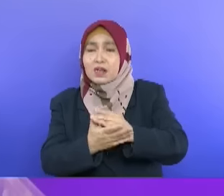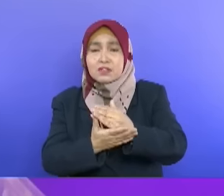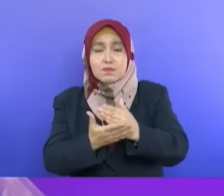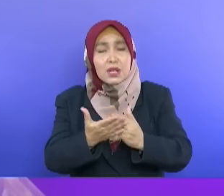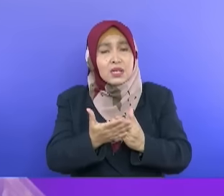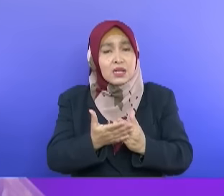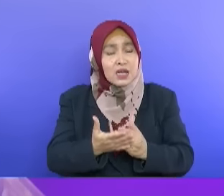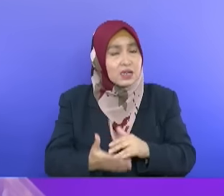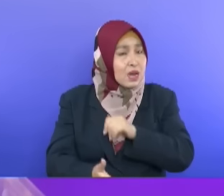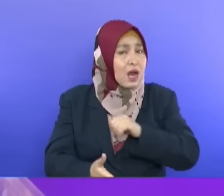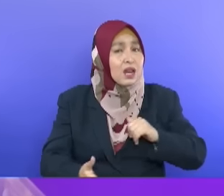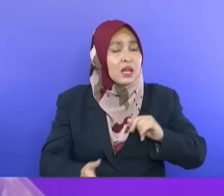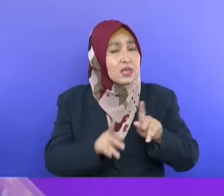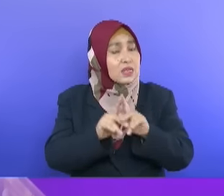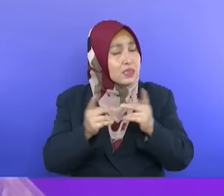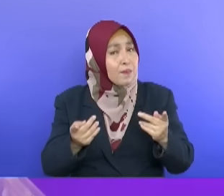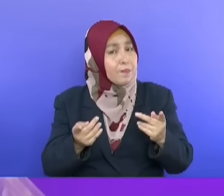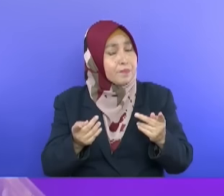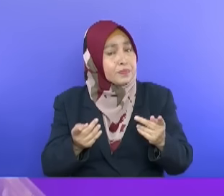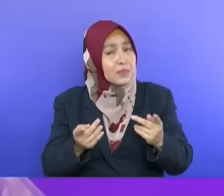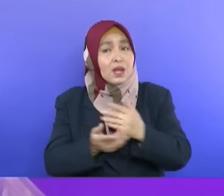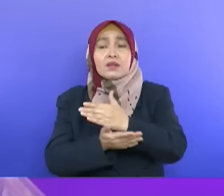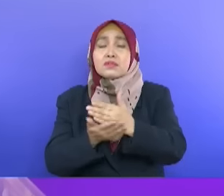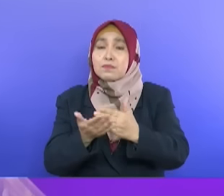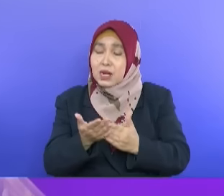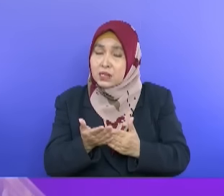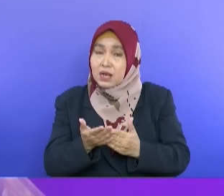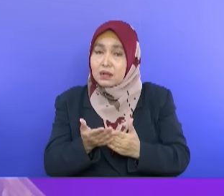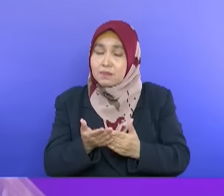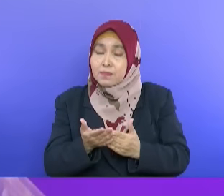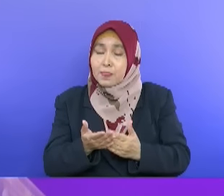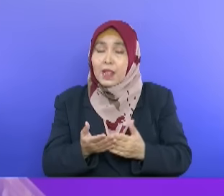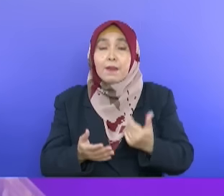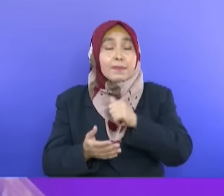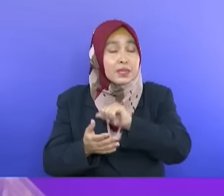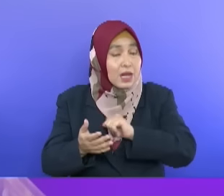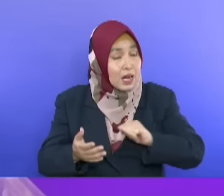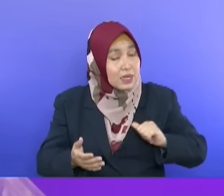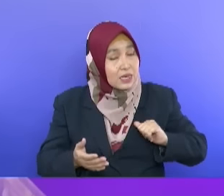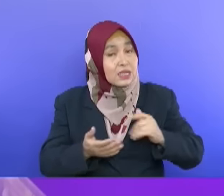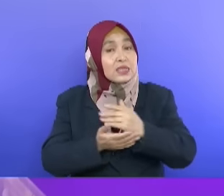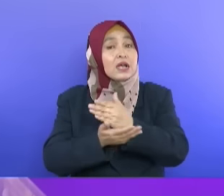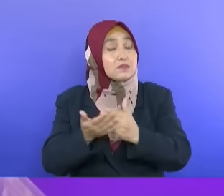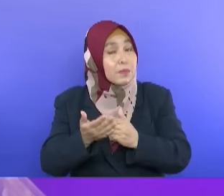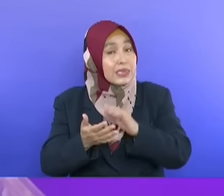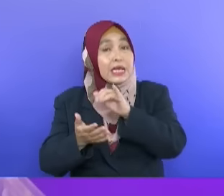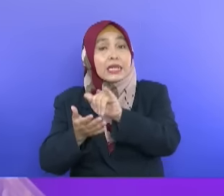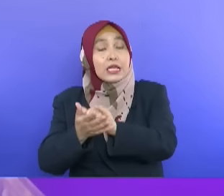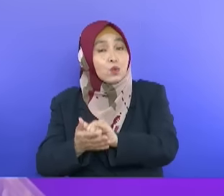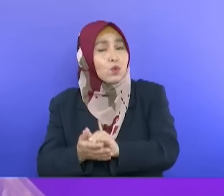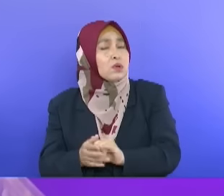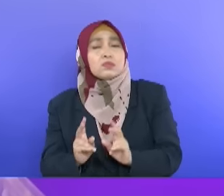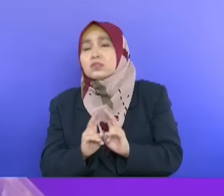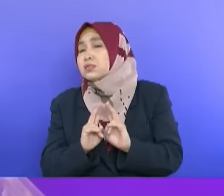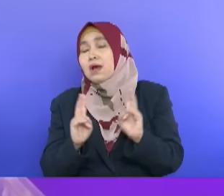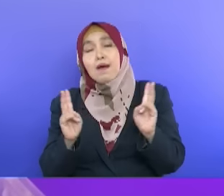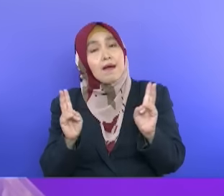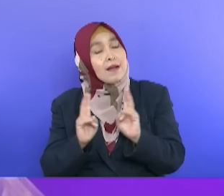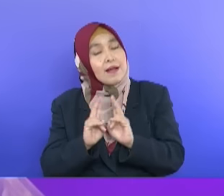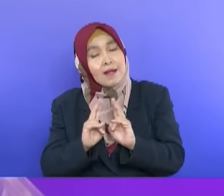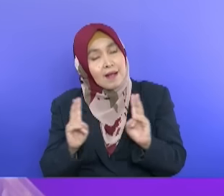daripada ahli kitab Ya sebagian bukan semua ya what the Kafirun Min ahlil kitab ya yaitu amatlah ya